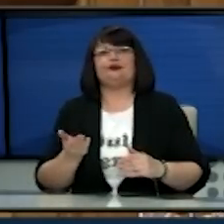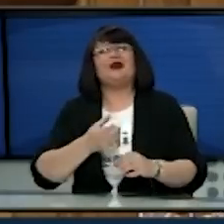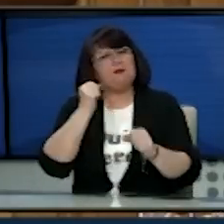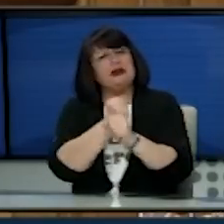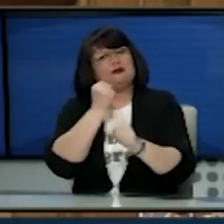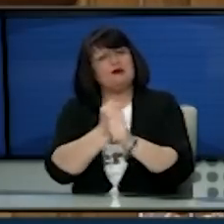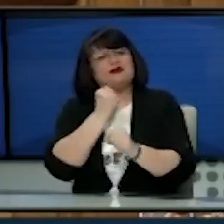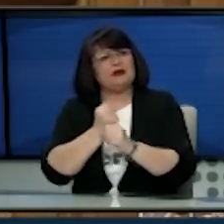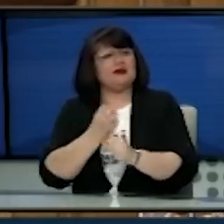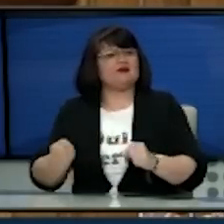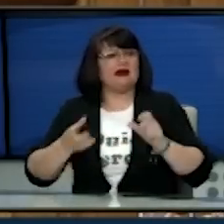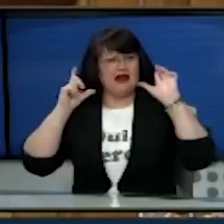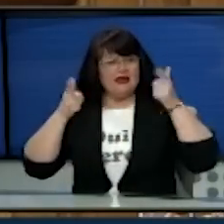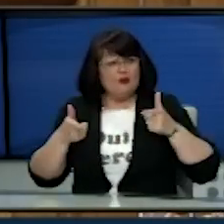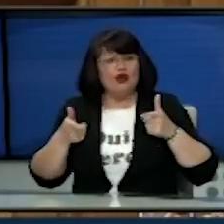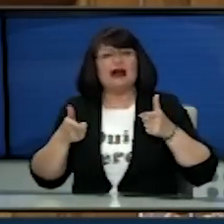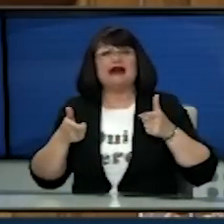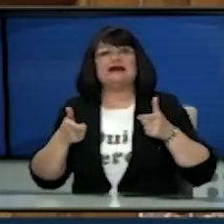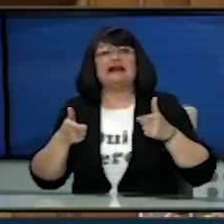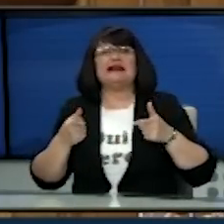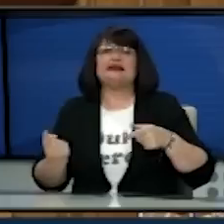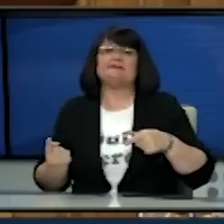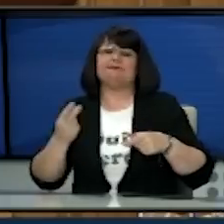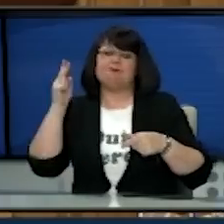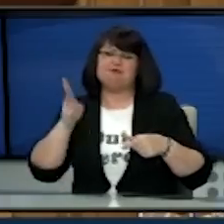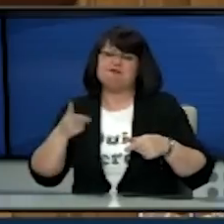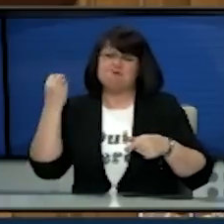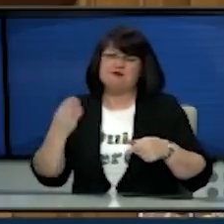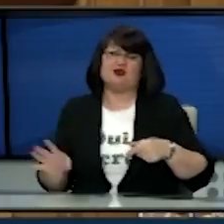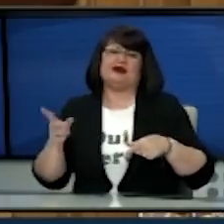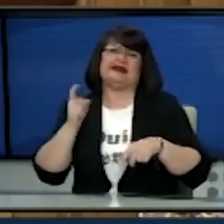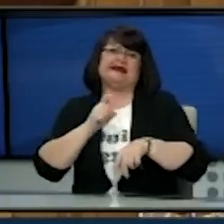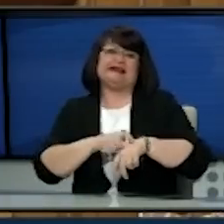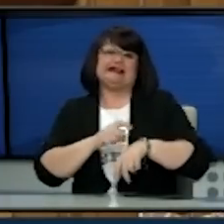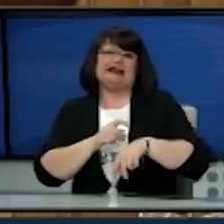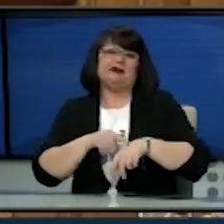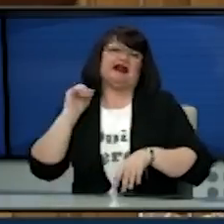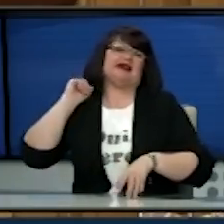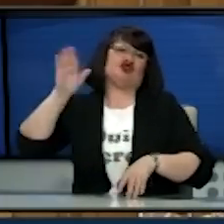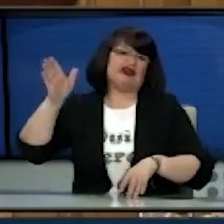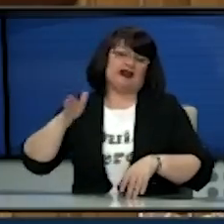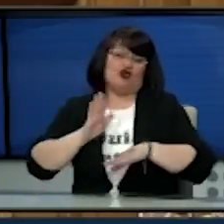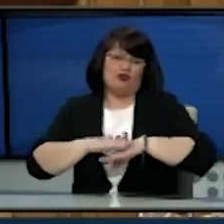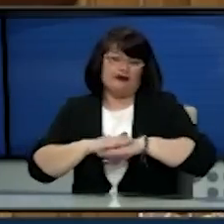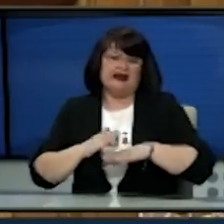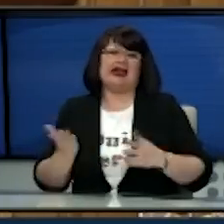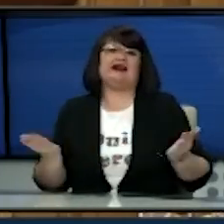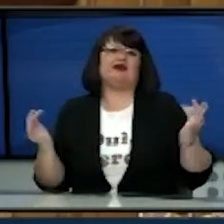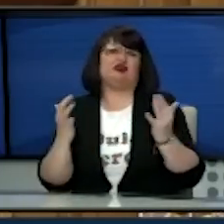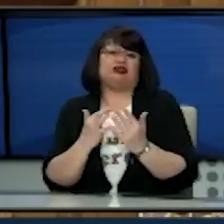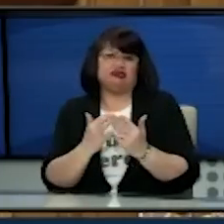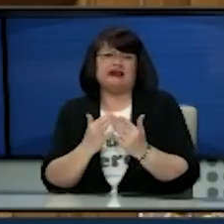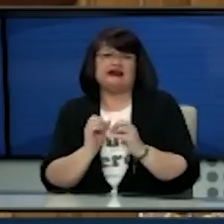επιμένετε πως αυτά που ζούμε είναι μια άτυχη στιγμή, μια κακή συγκυρία, κάποιοι εξωγενείς κυρίως παράγοντες που